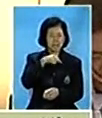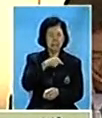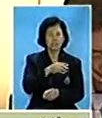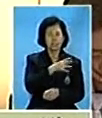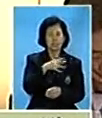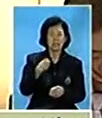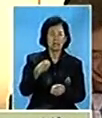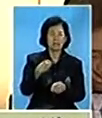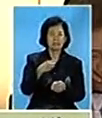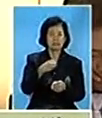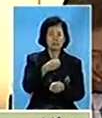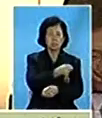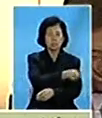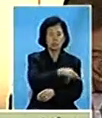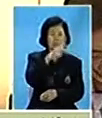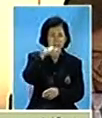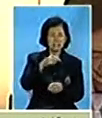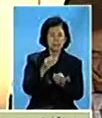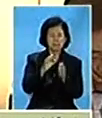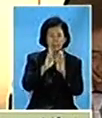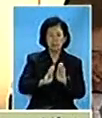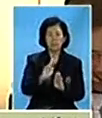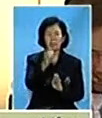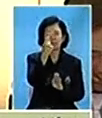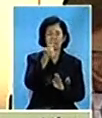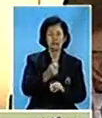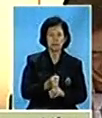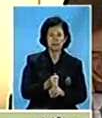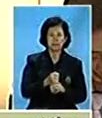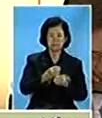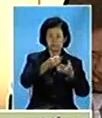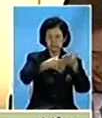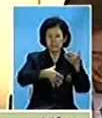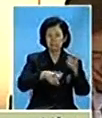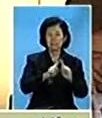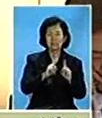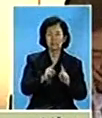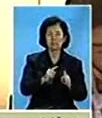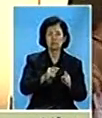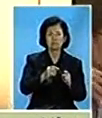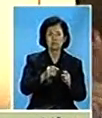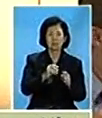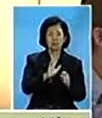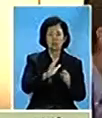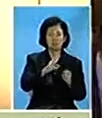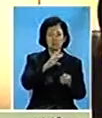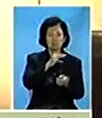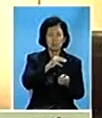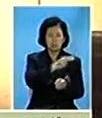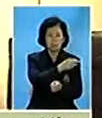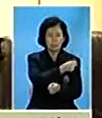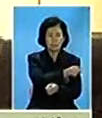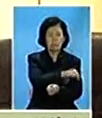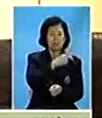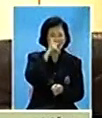การแพทย์แผนไทยประยุกต์นะครับเพราะฉะนั้นอันนี้ก็จะเป็น definition แน่นอนว่าวิธีการแพทย์แผนไทยเนี่ยมันมีอยู่2อย่างคือแพทย์